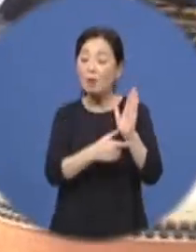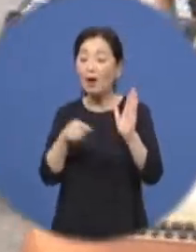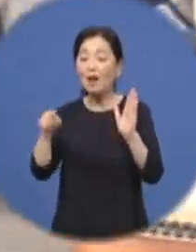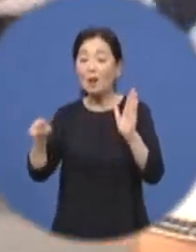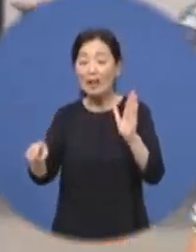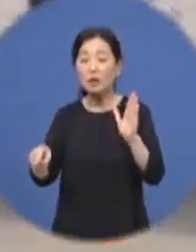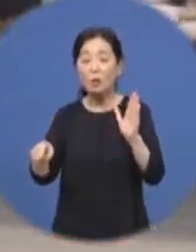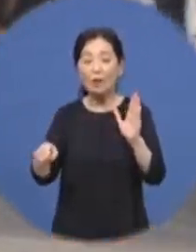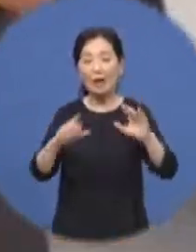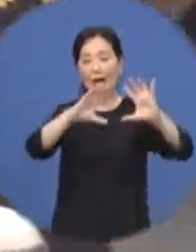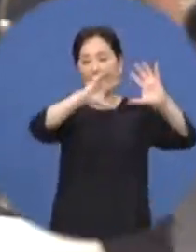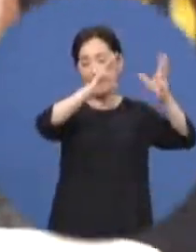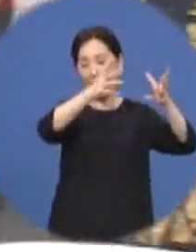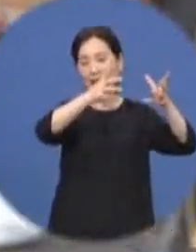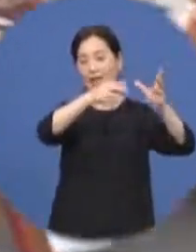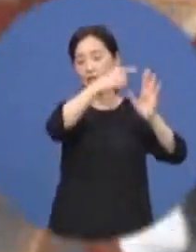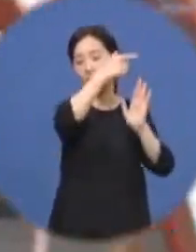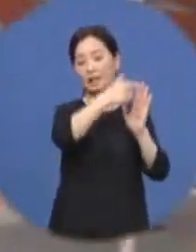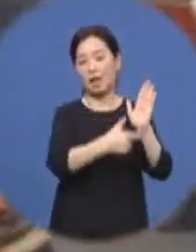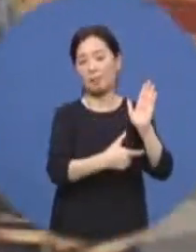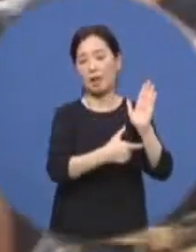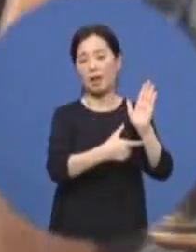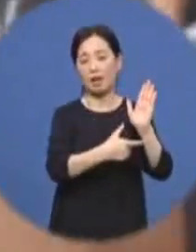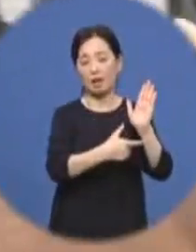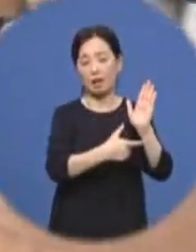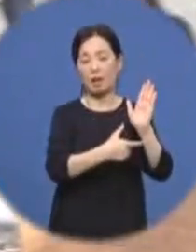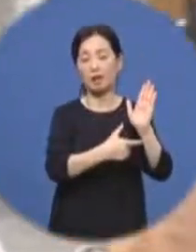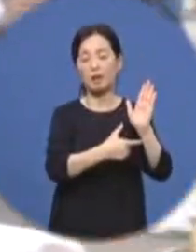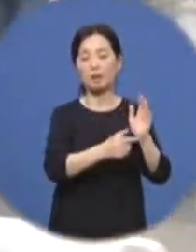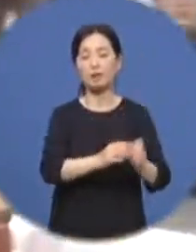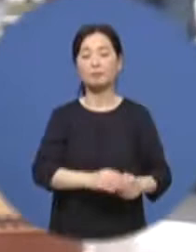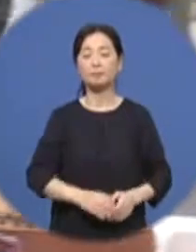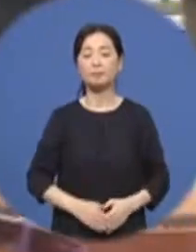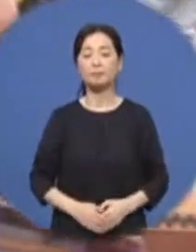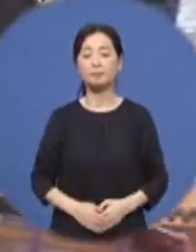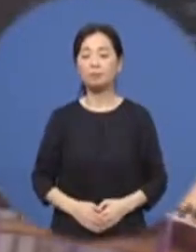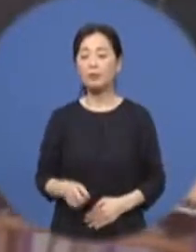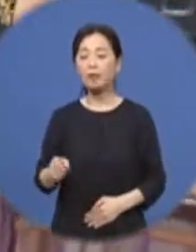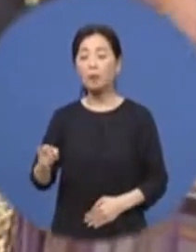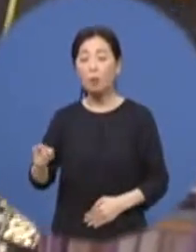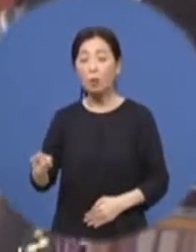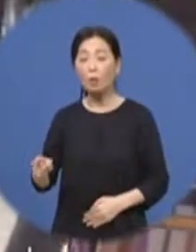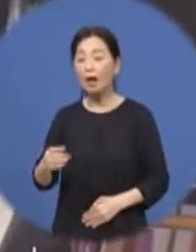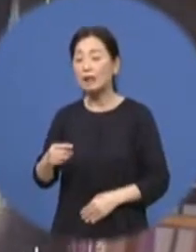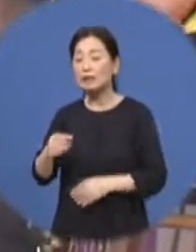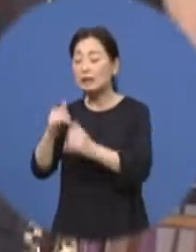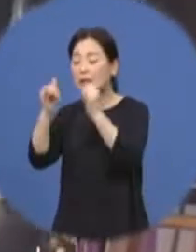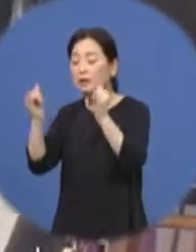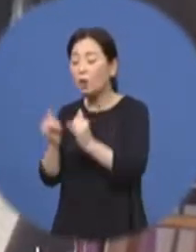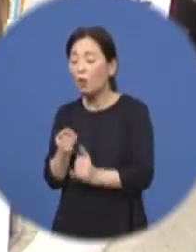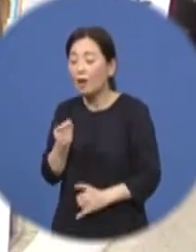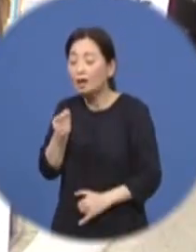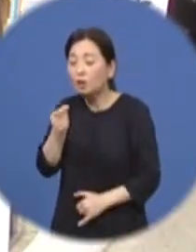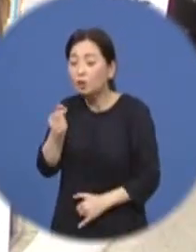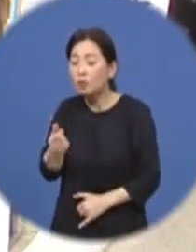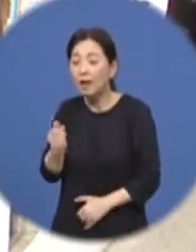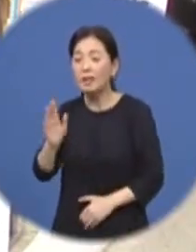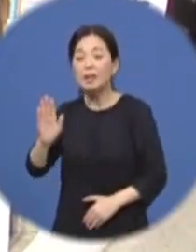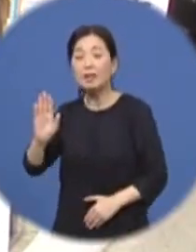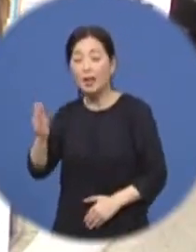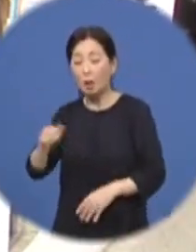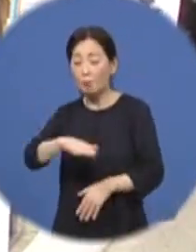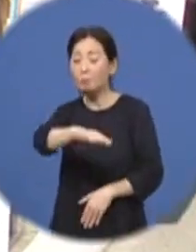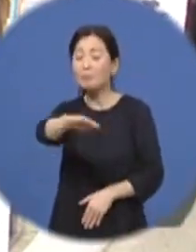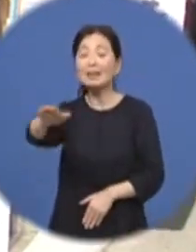のをテーマに動いてまして、でこの過疎の町なんだけど、こんなしてみんなが機嫌よ